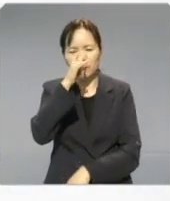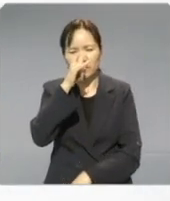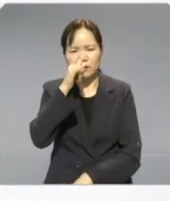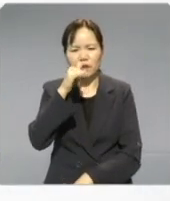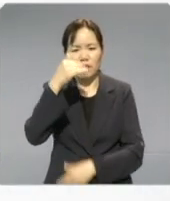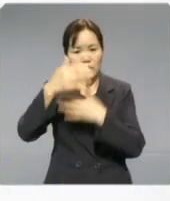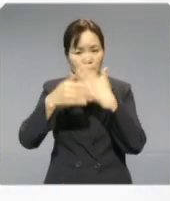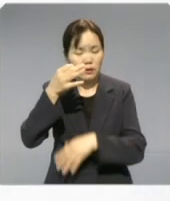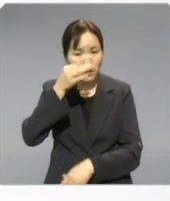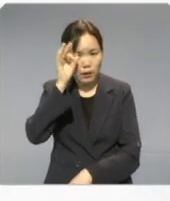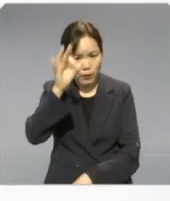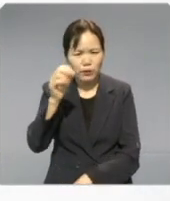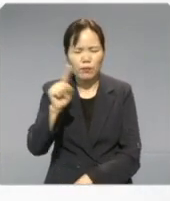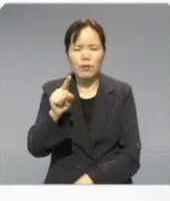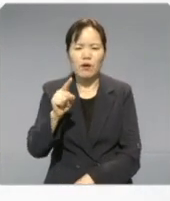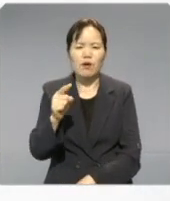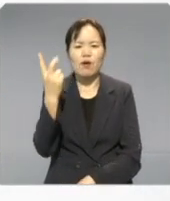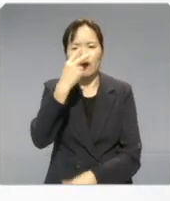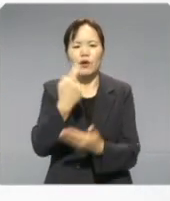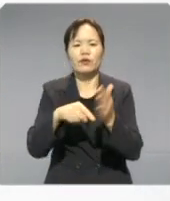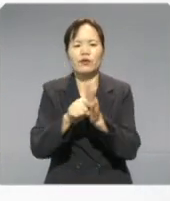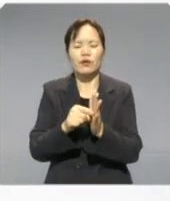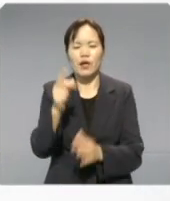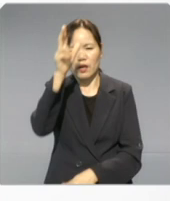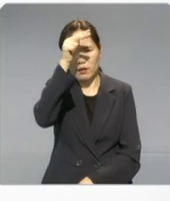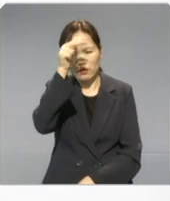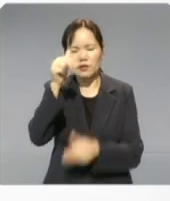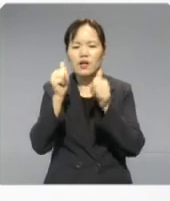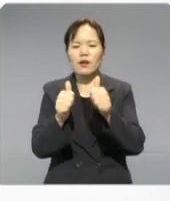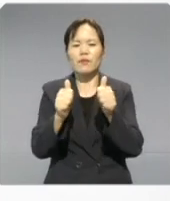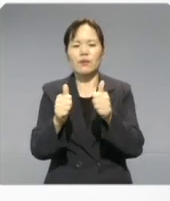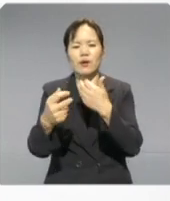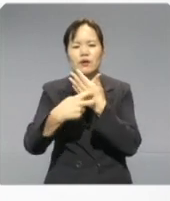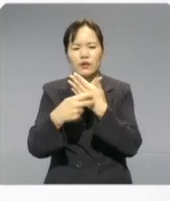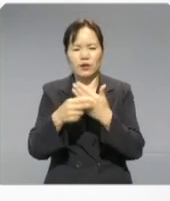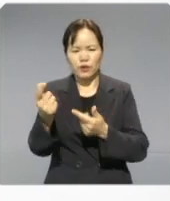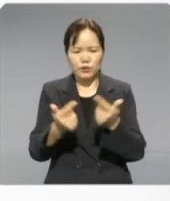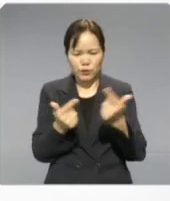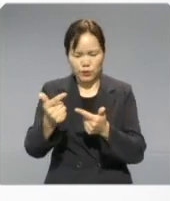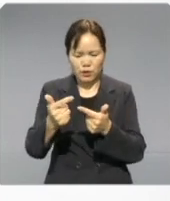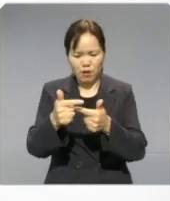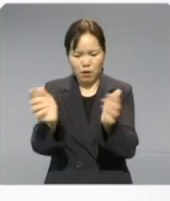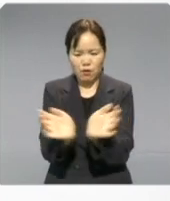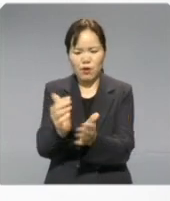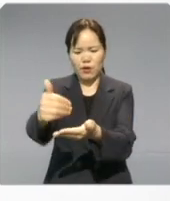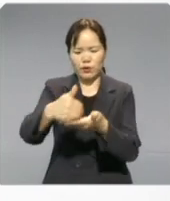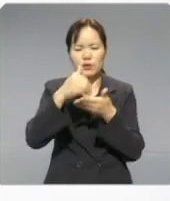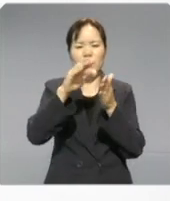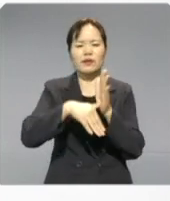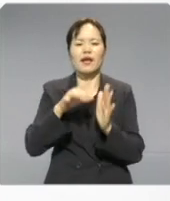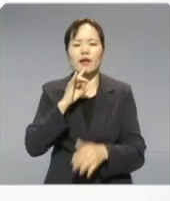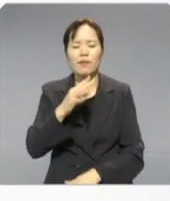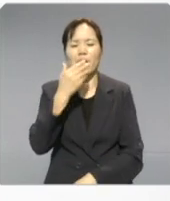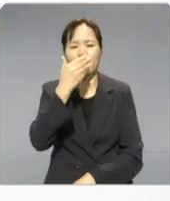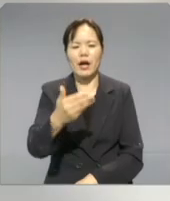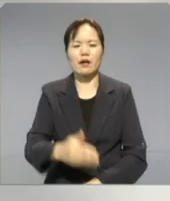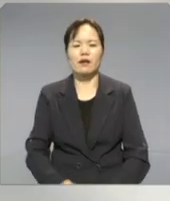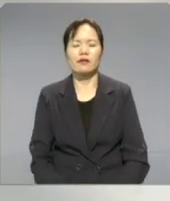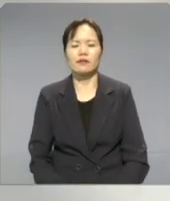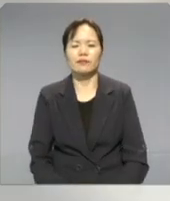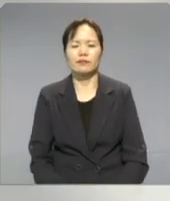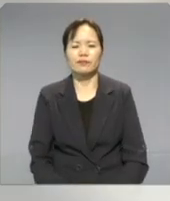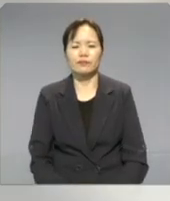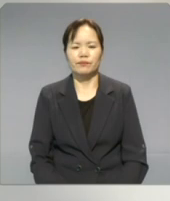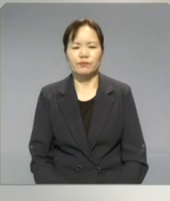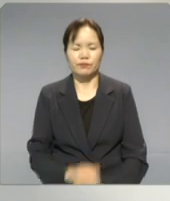영상 열람 제공은 보안을 위해 수사기간이나 법원 의료분쟁조정기간 요청이 있는 경우 등에만 가능합니다